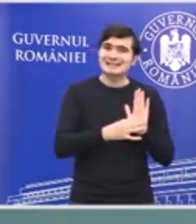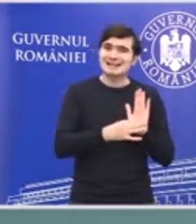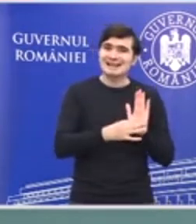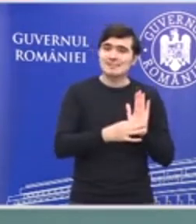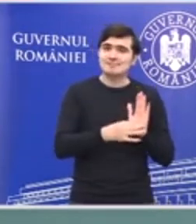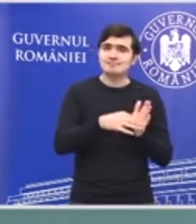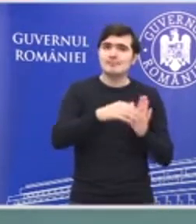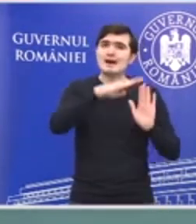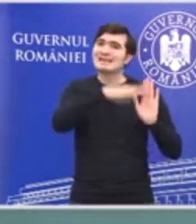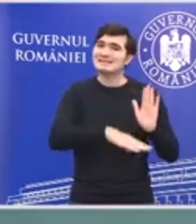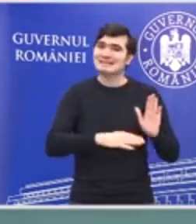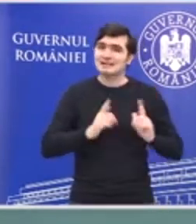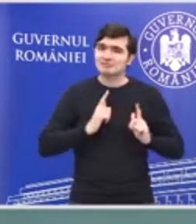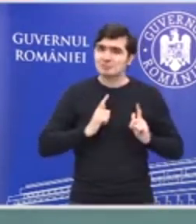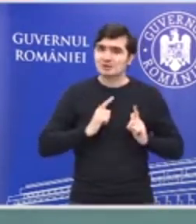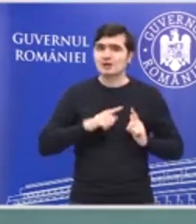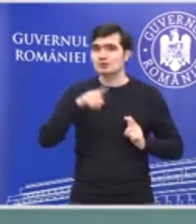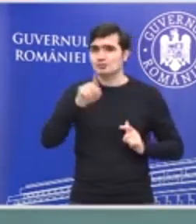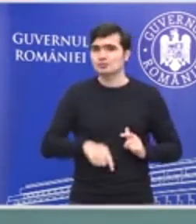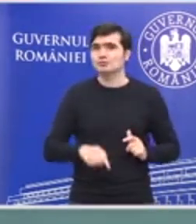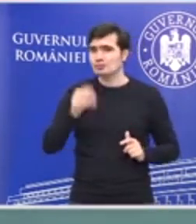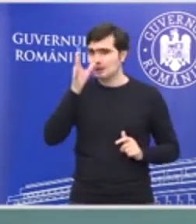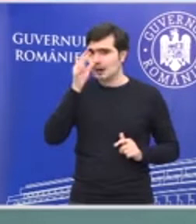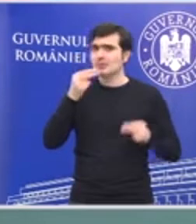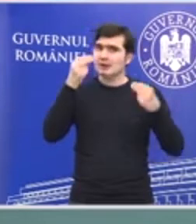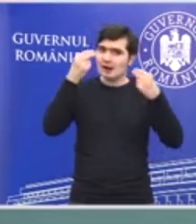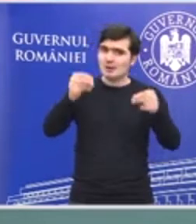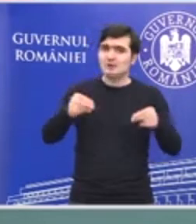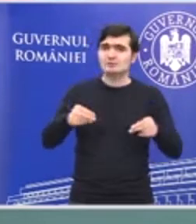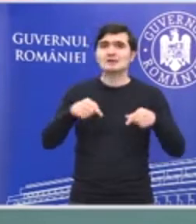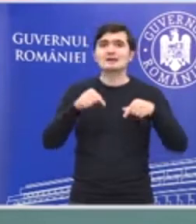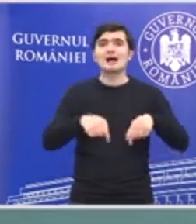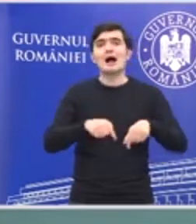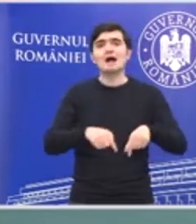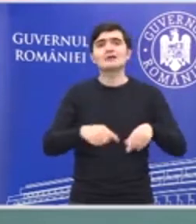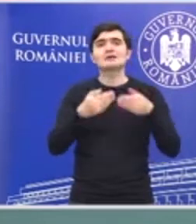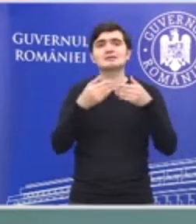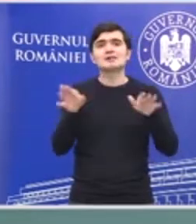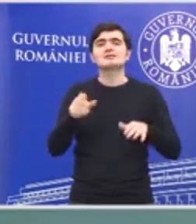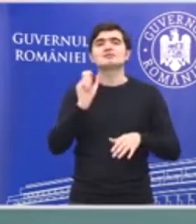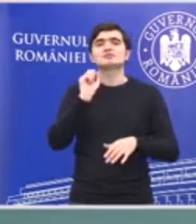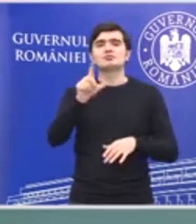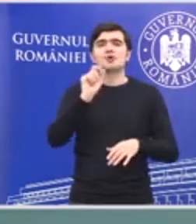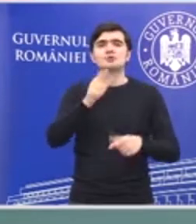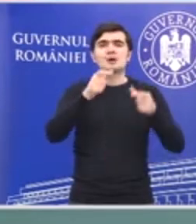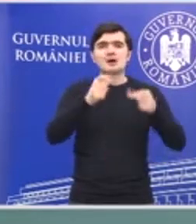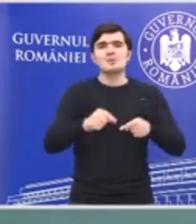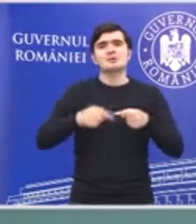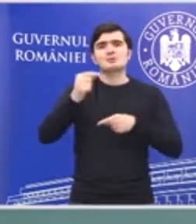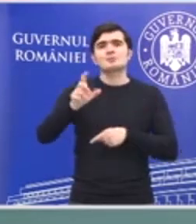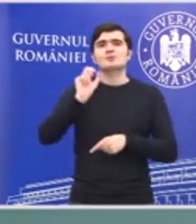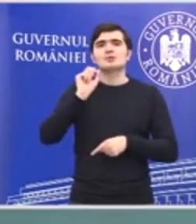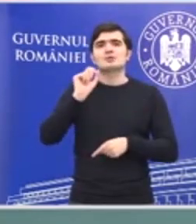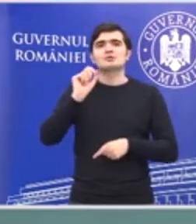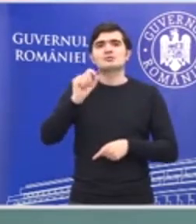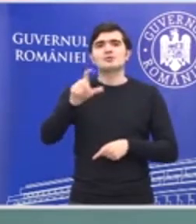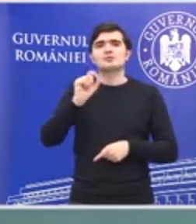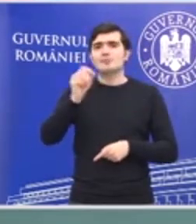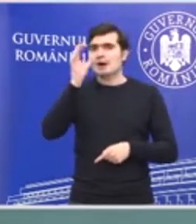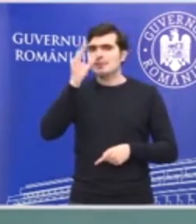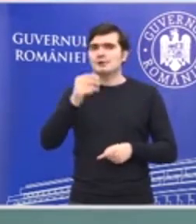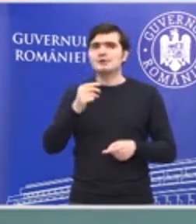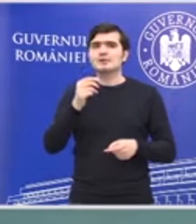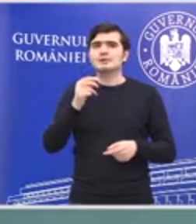așteptare. În decursul lunii aprilie, am anunțat începând de astăzi, au fost deschise 12 cabinete, pe 12 martie se deschid încă